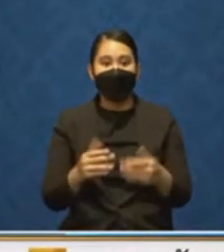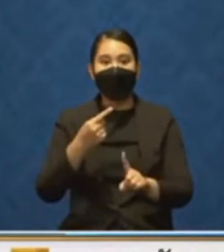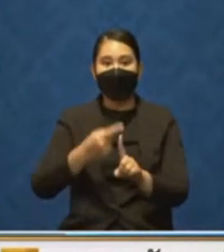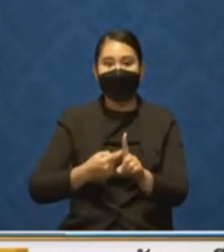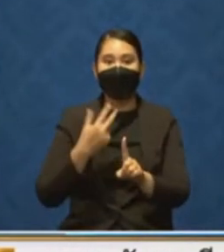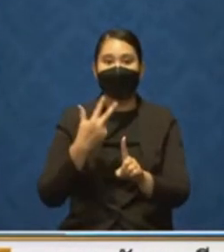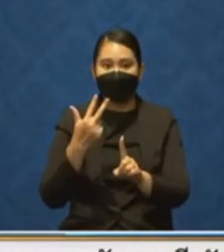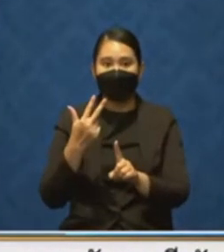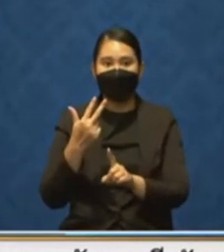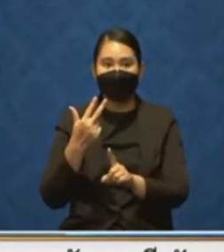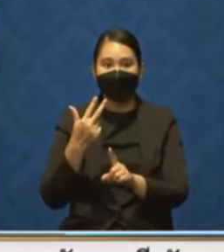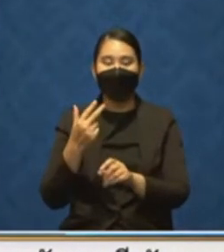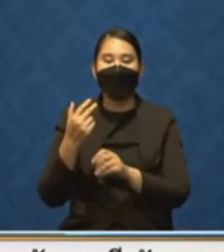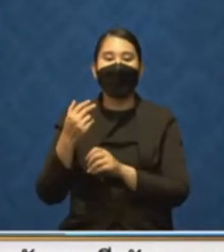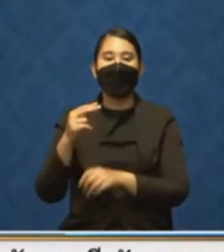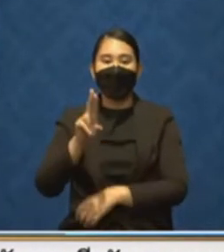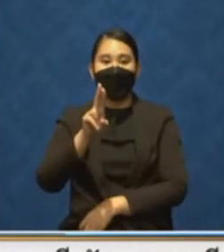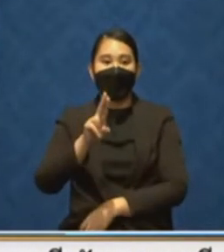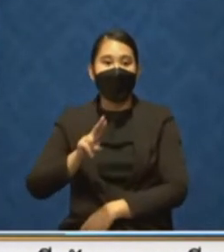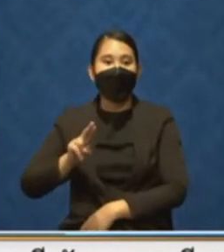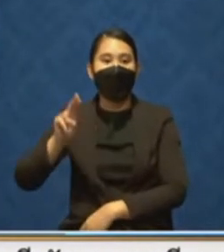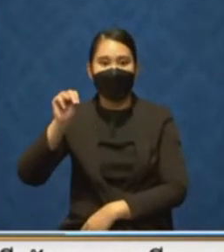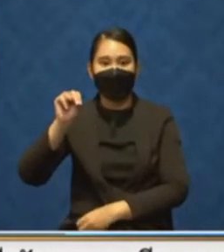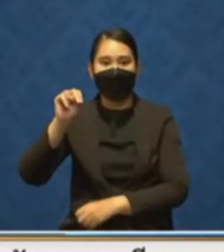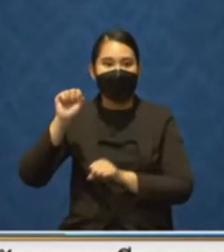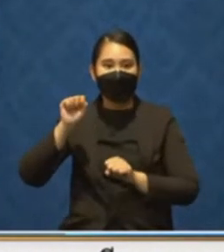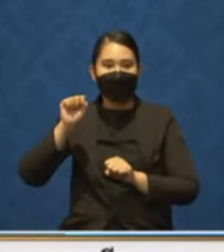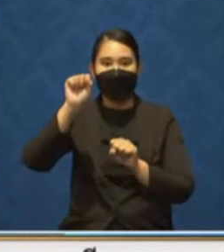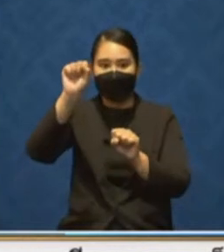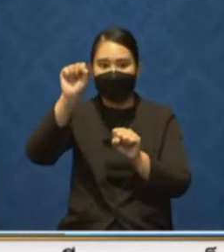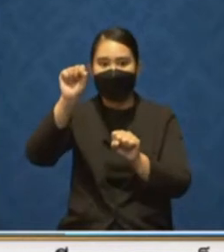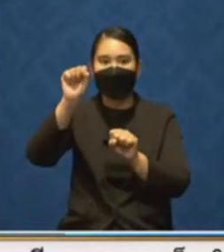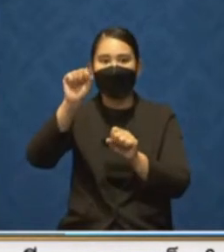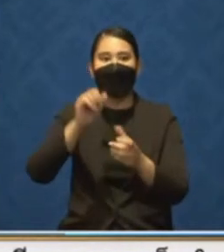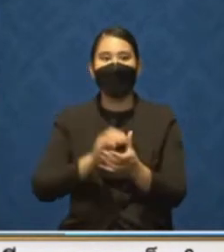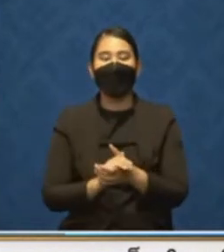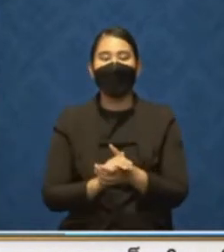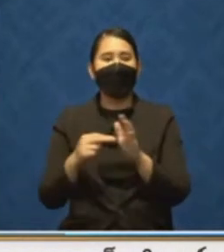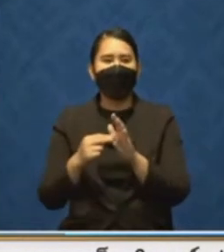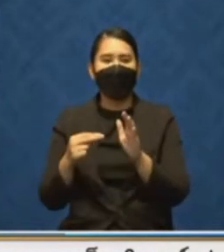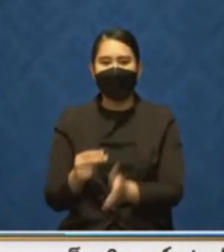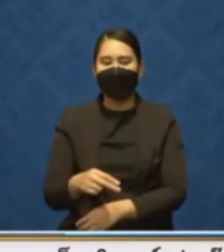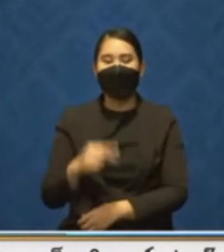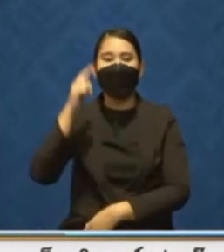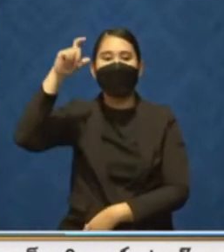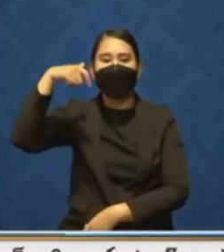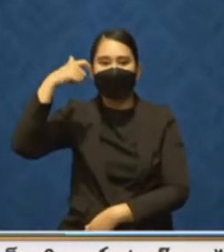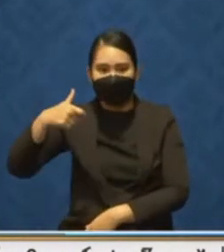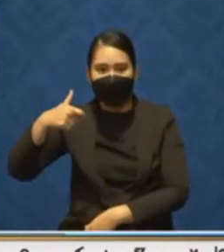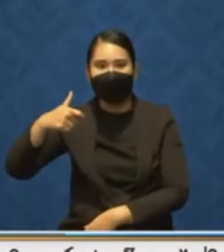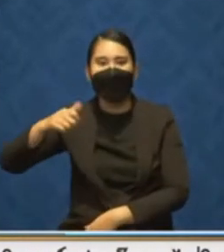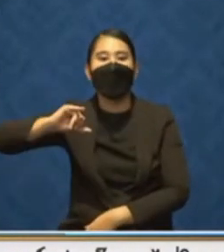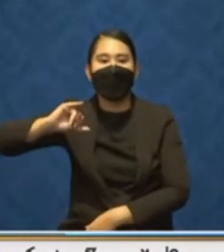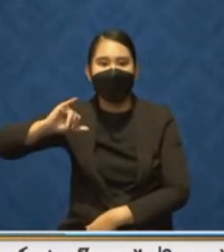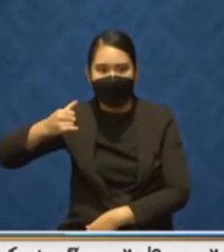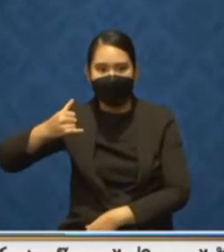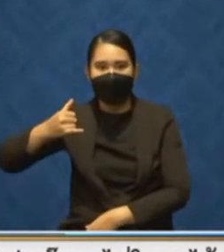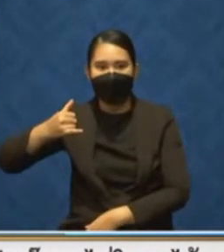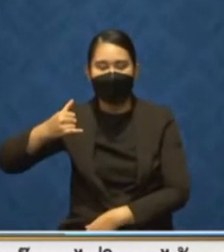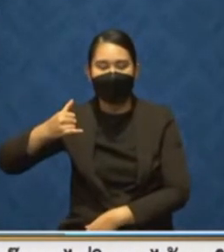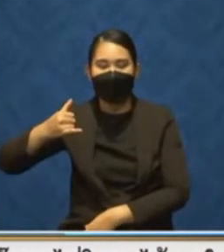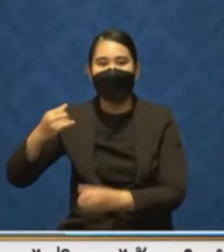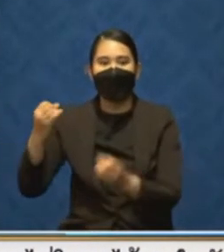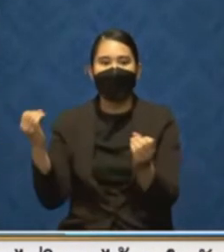ผ่านมา Unพูดแล้วครับว่าอาจจะเข้าข่ายอาชญากรรมต่อมนุษยชาติ